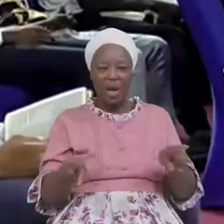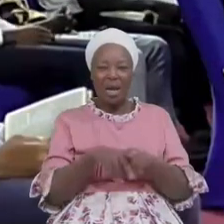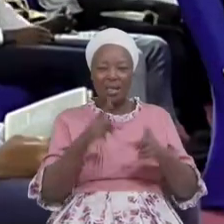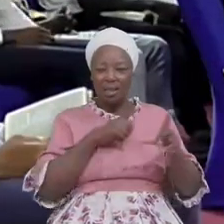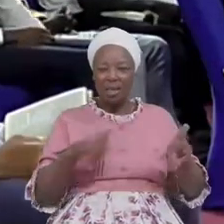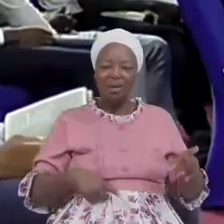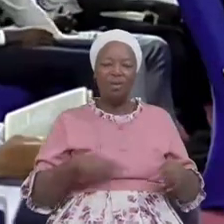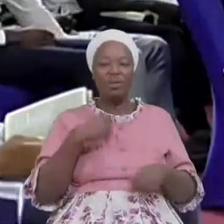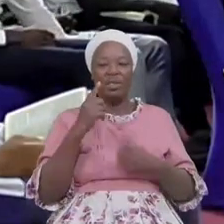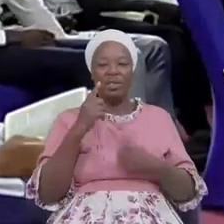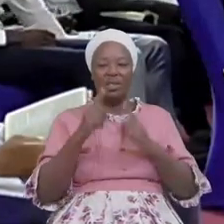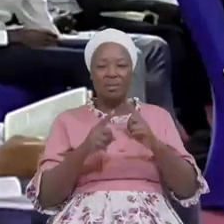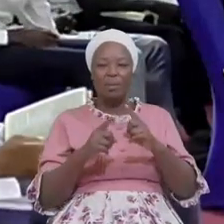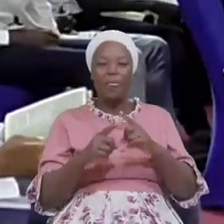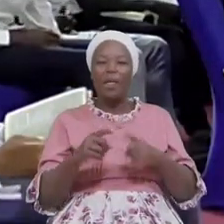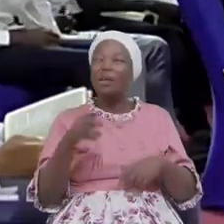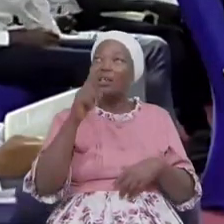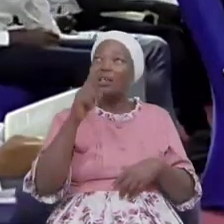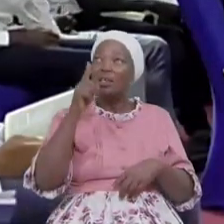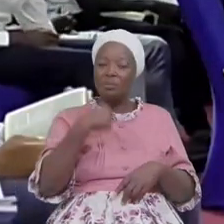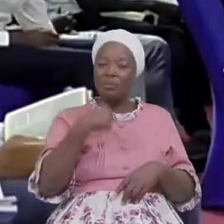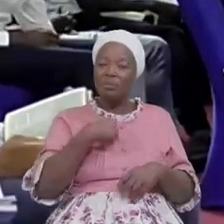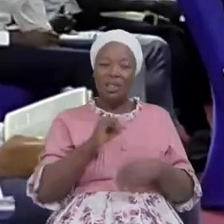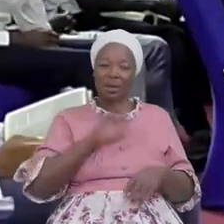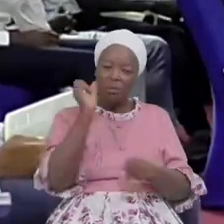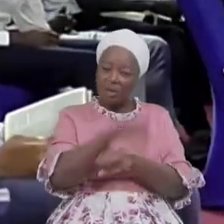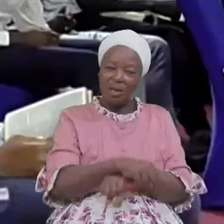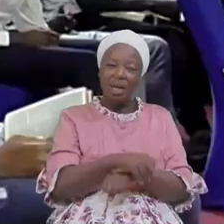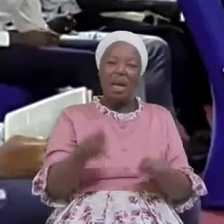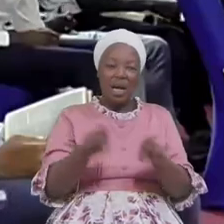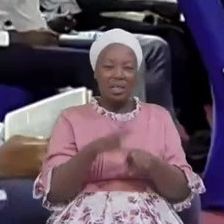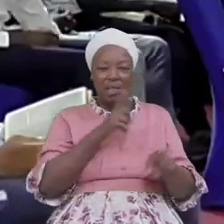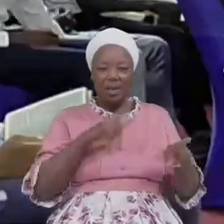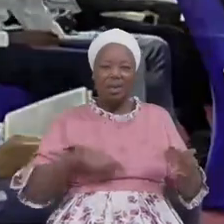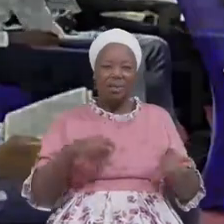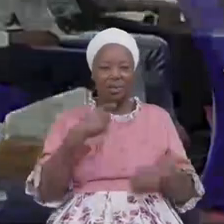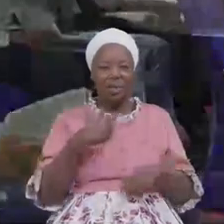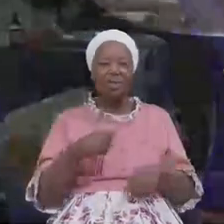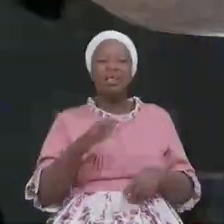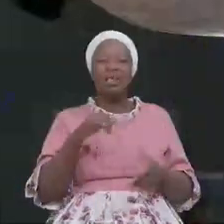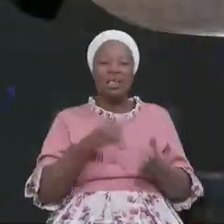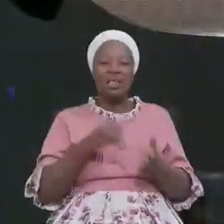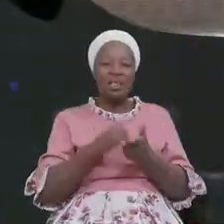vais vaincre comme l'Éternel a dit. Concentre-toi sur ce que Dieu a dit.